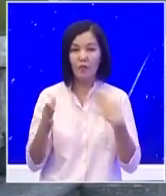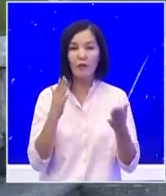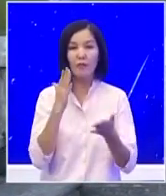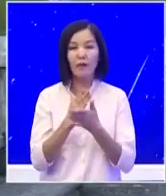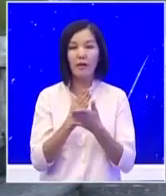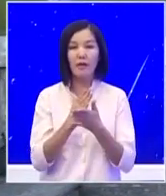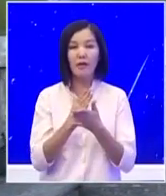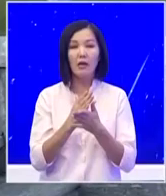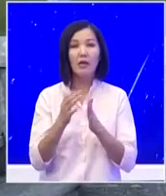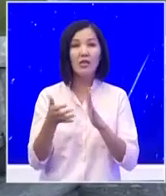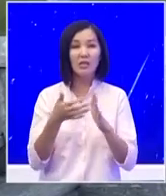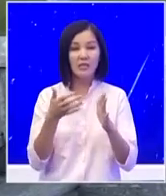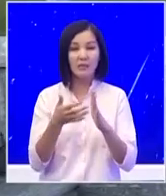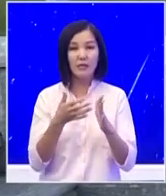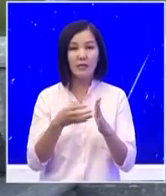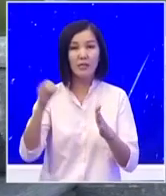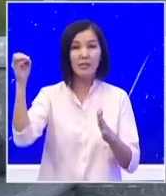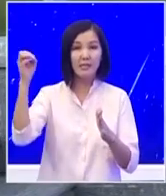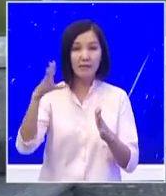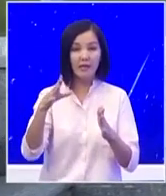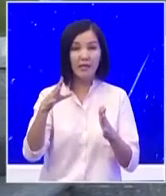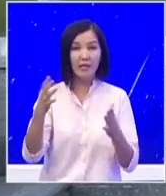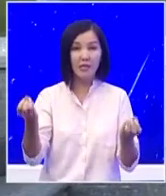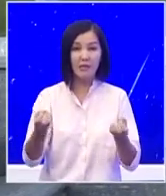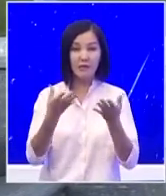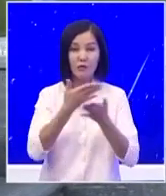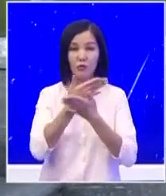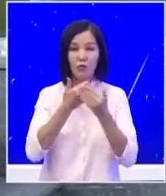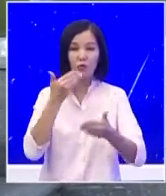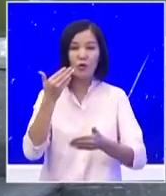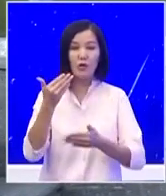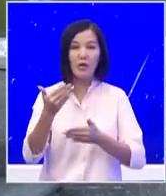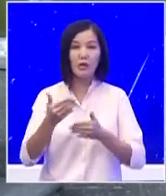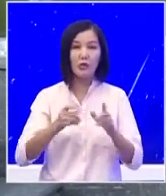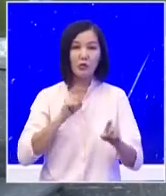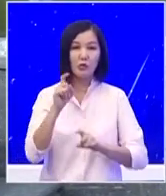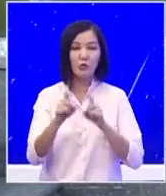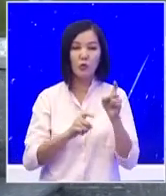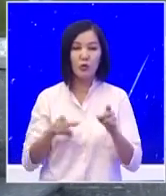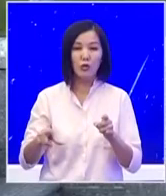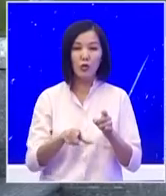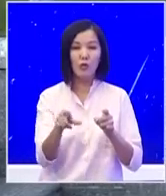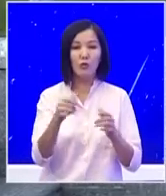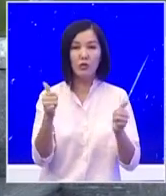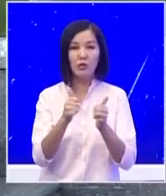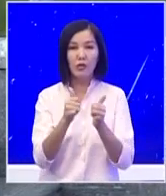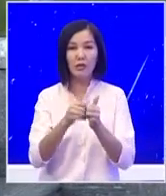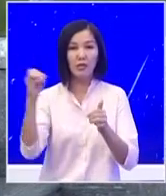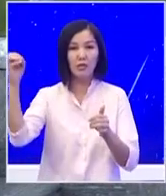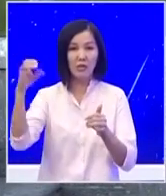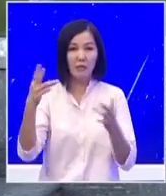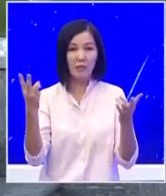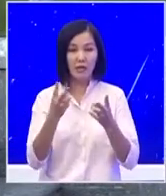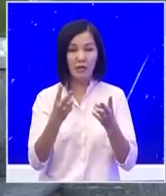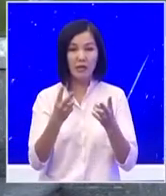тек қана бір жетіспей тұрғаны осы освещение, осы мына беговой дорожканың жанындағы освещениелер. Енді міне кешті